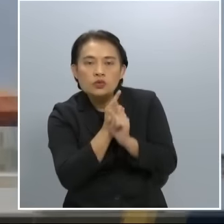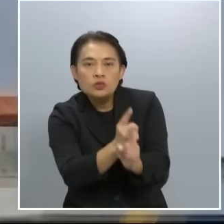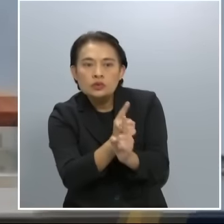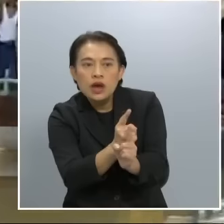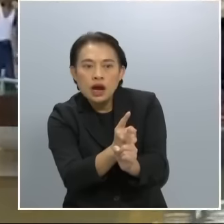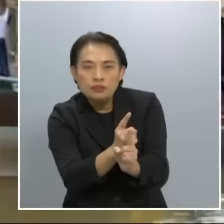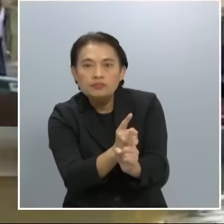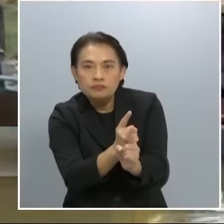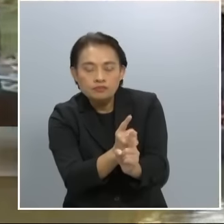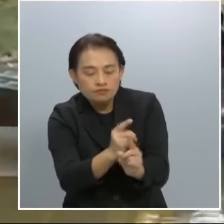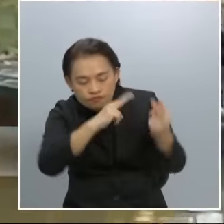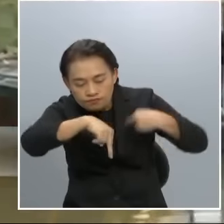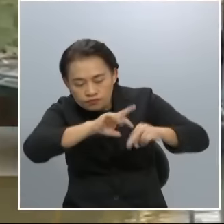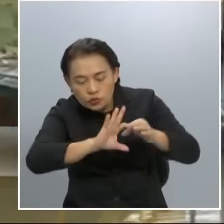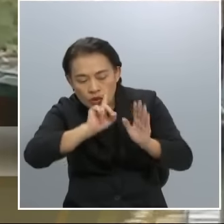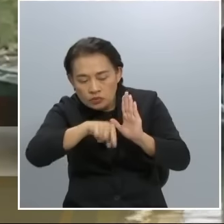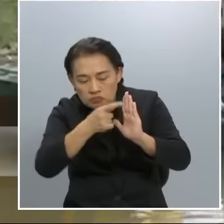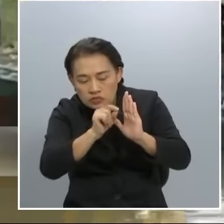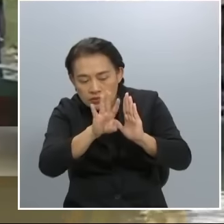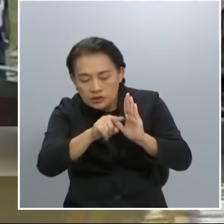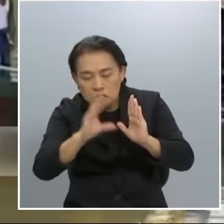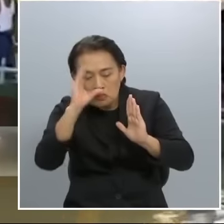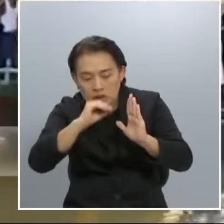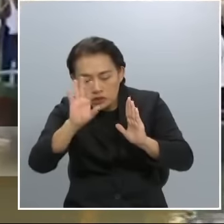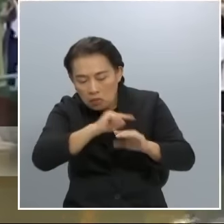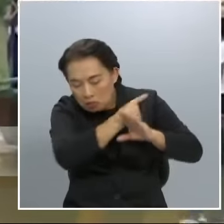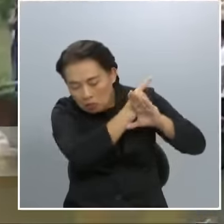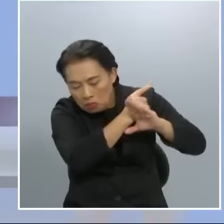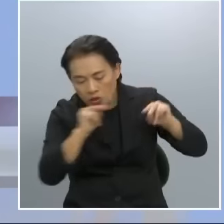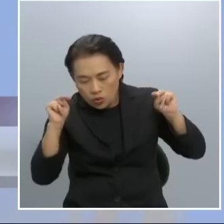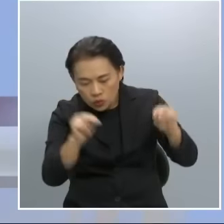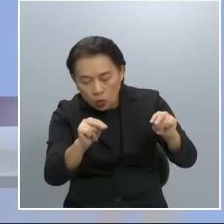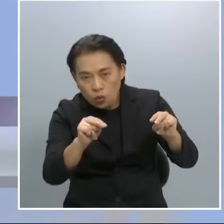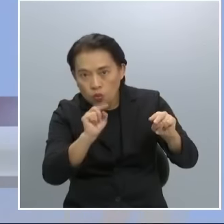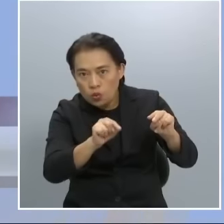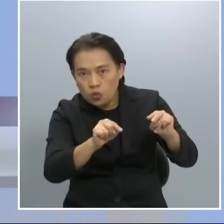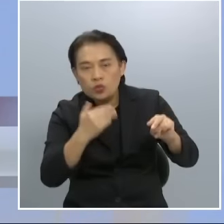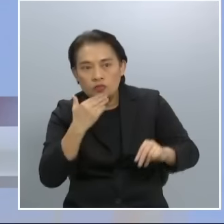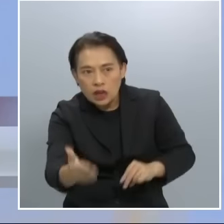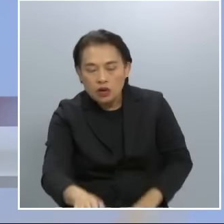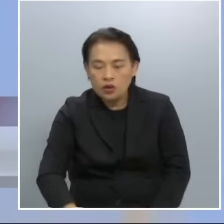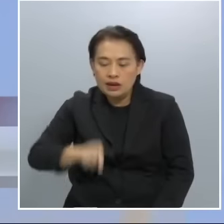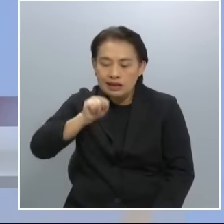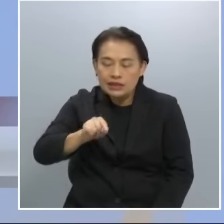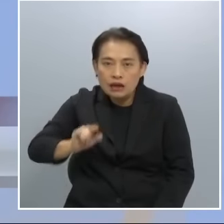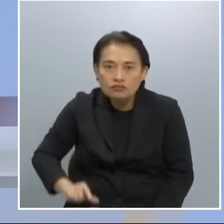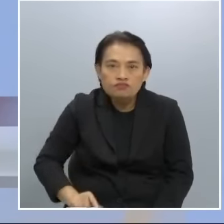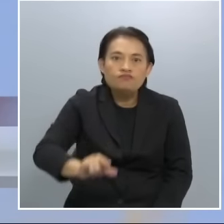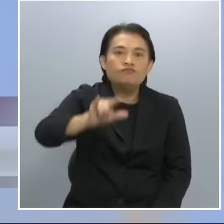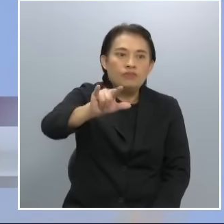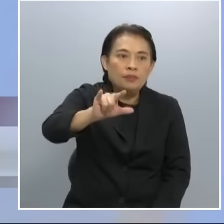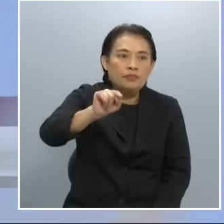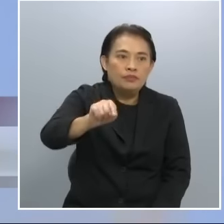วังทางอากาศ24ชั่วโมงประเมินอยู่ตลอดเวลาแล้วสั่งการ ให้อากาศยานวิ่งขึ้นสกัดกั้นทันที